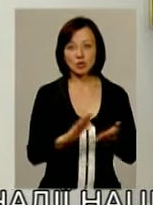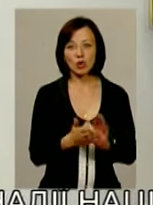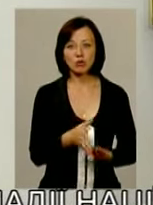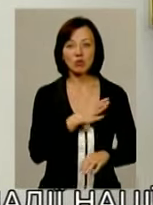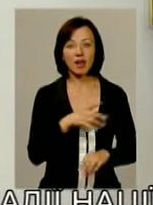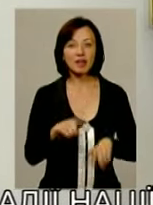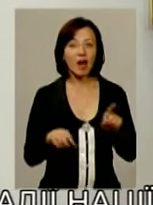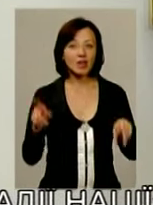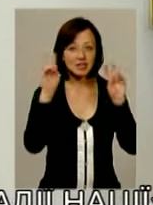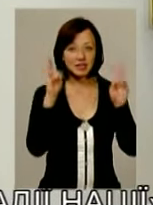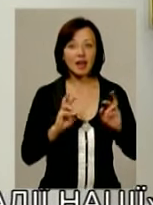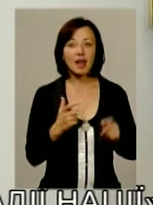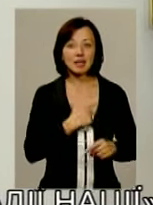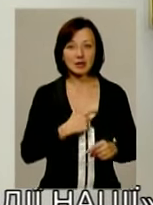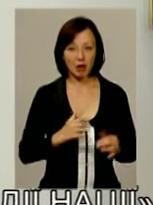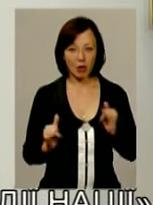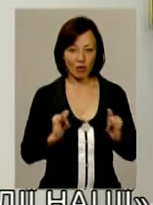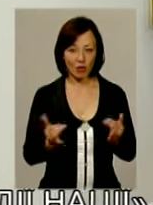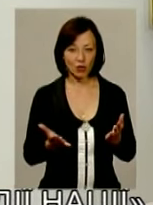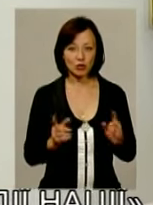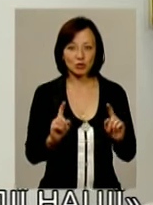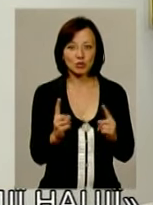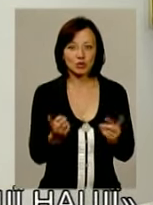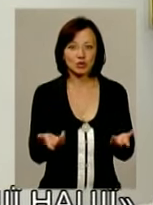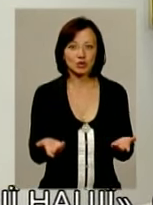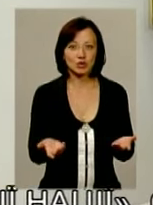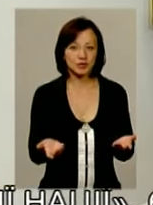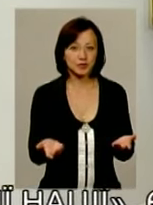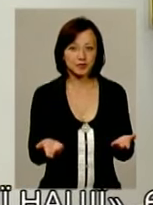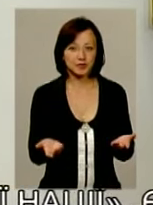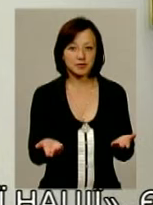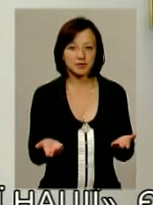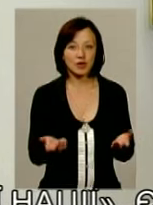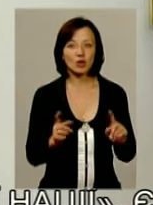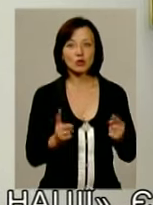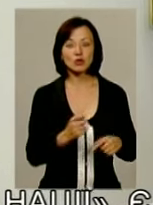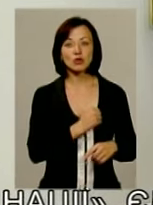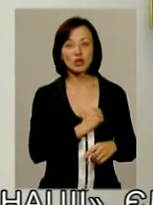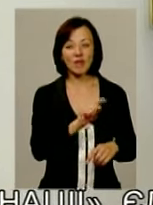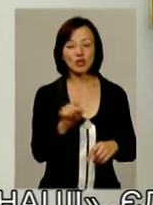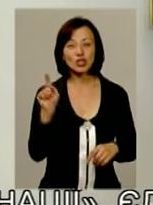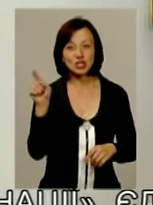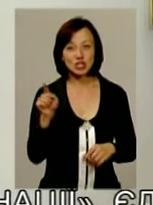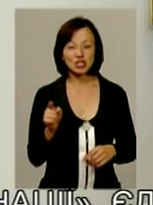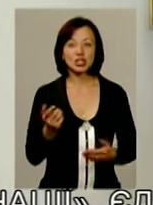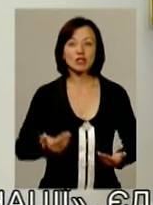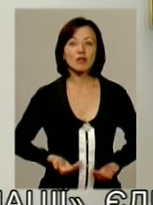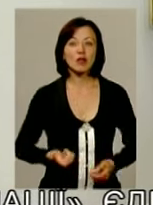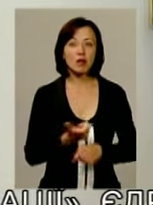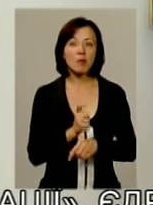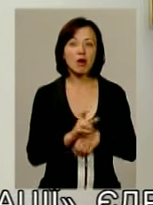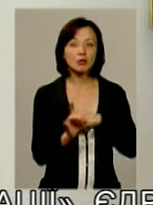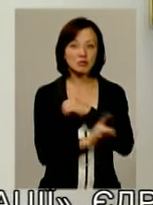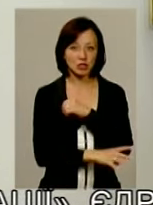і деколи ти навіть не знаєш, як себе вести, того що дуже шкода. Вони живуть там набагато бідніше, на